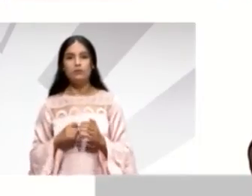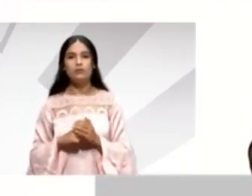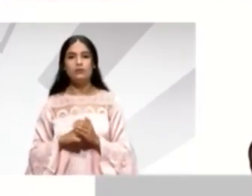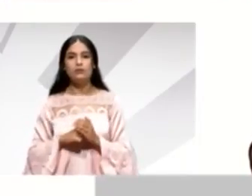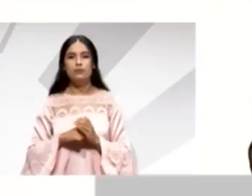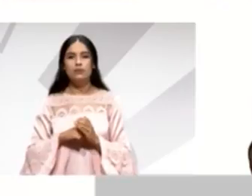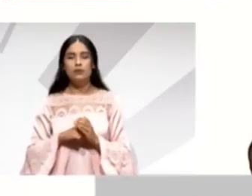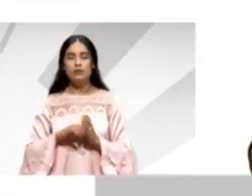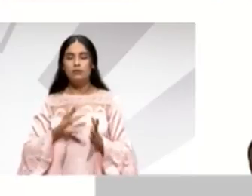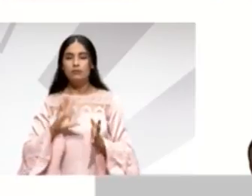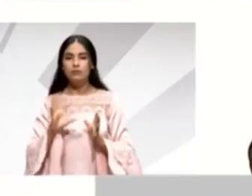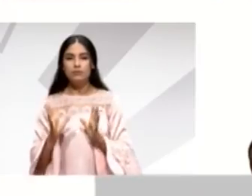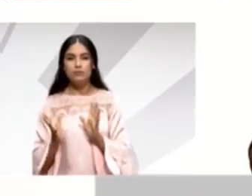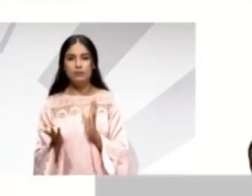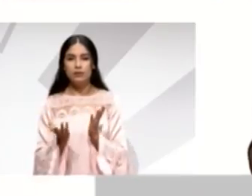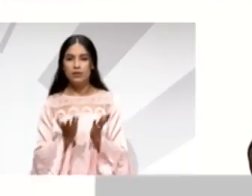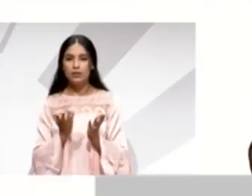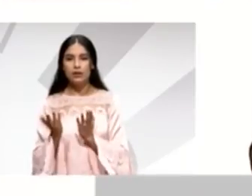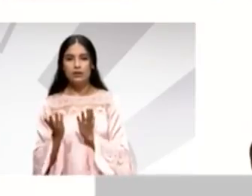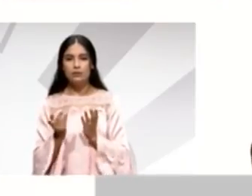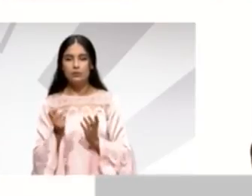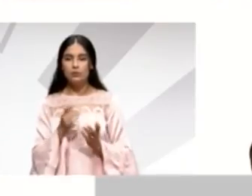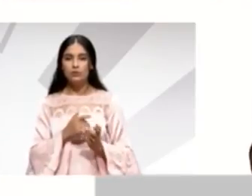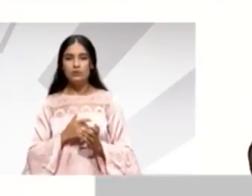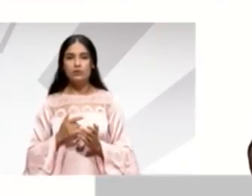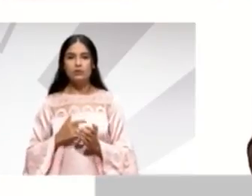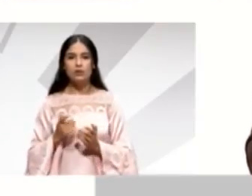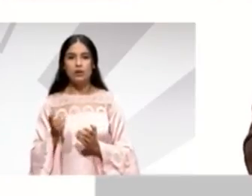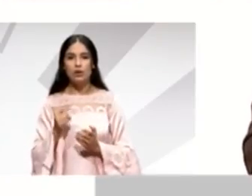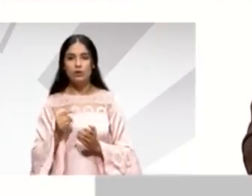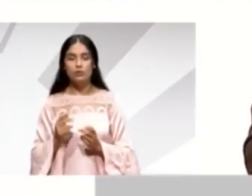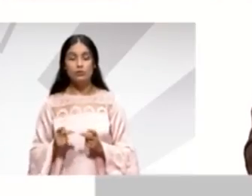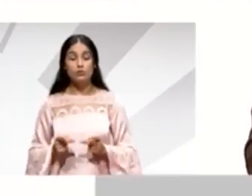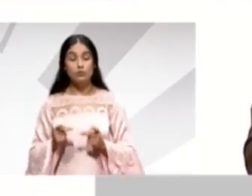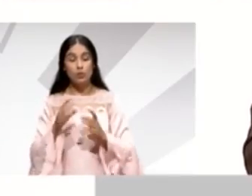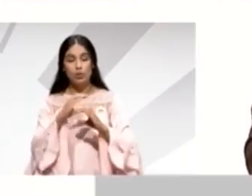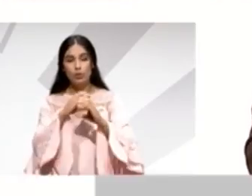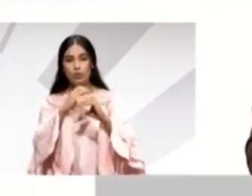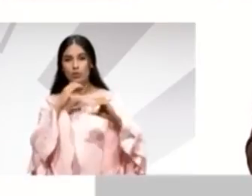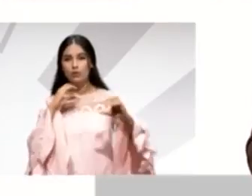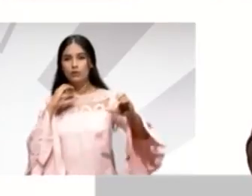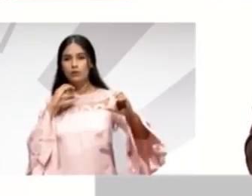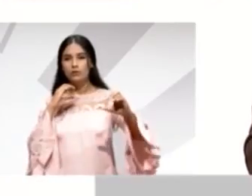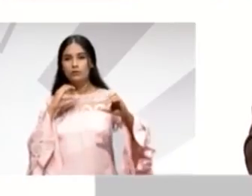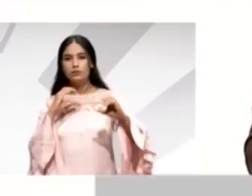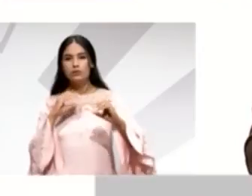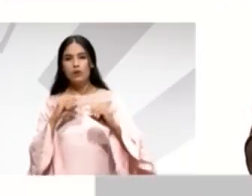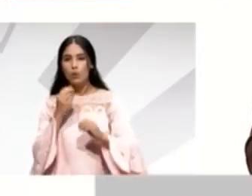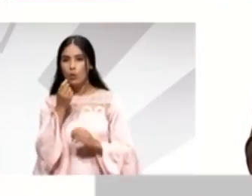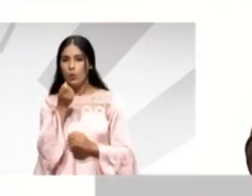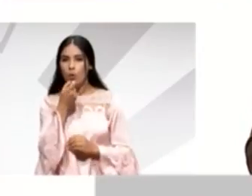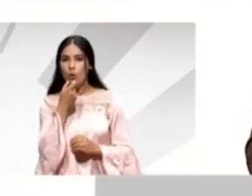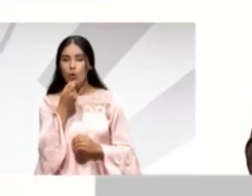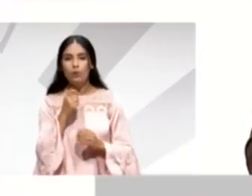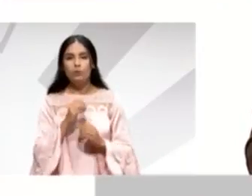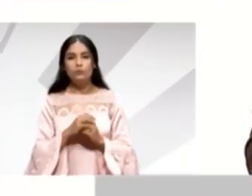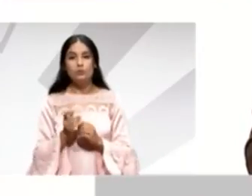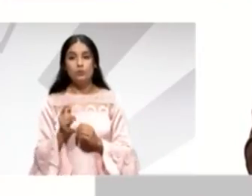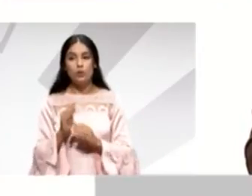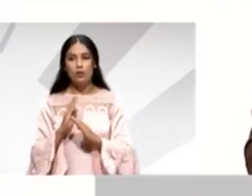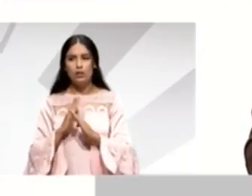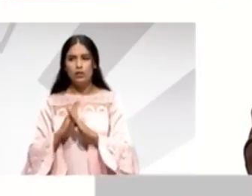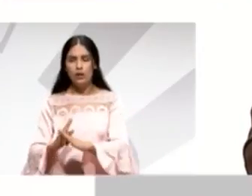التعليم والصحه والامن الغذائي والنقدي والحد من التداول الخارجي